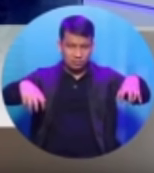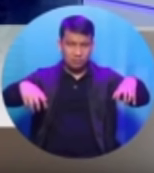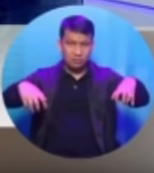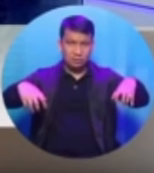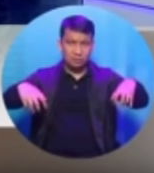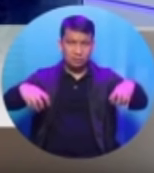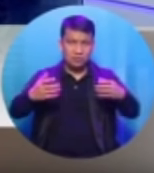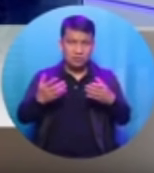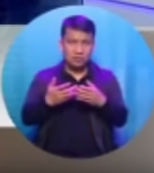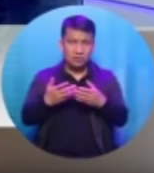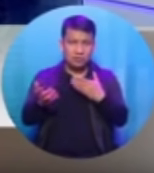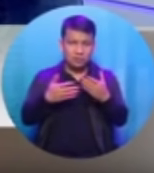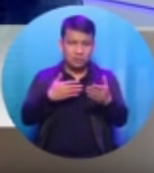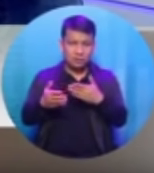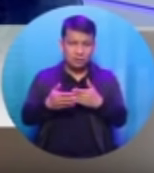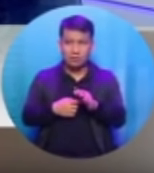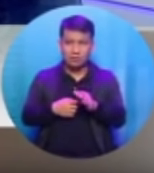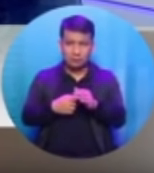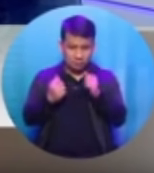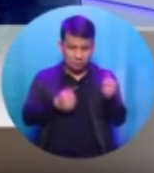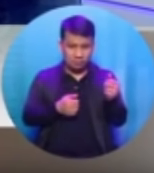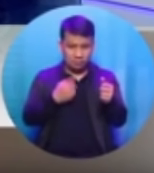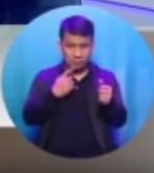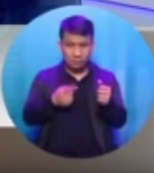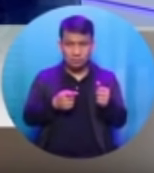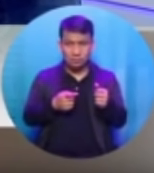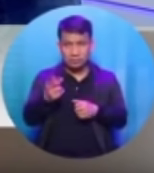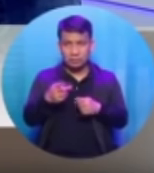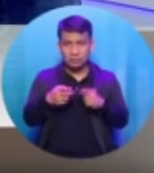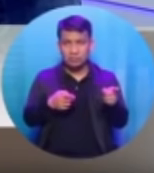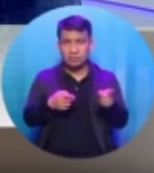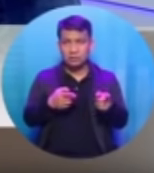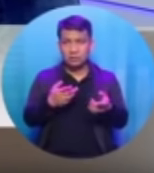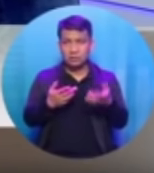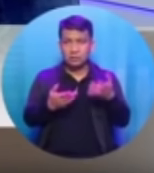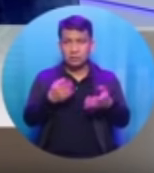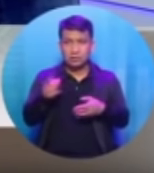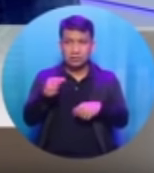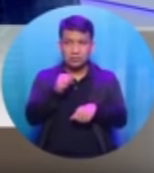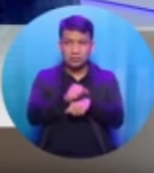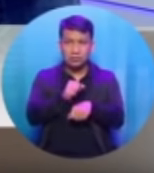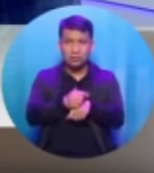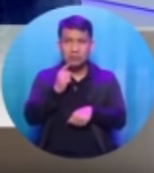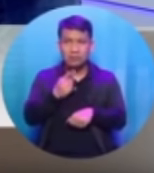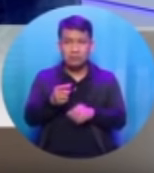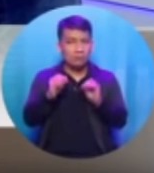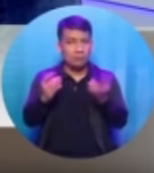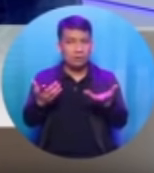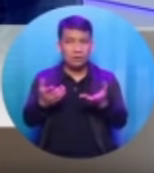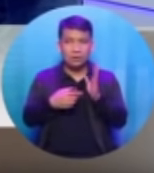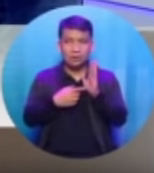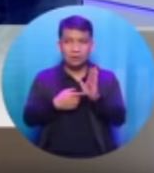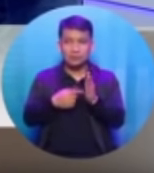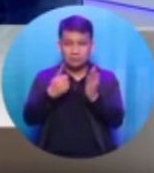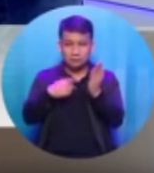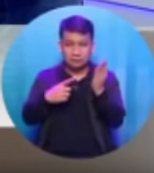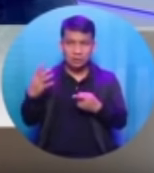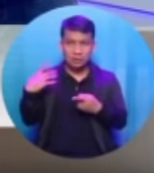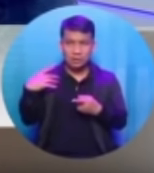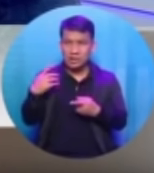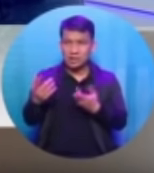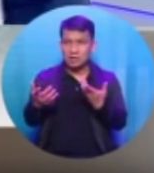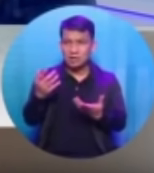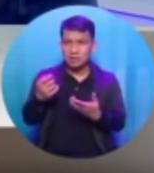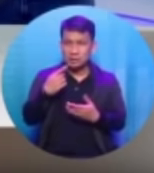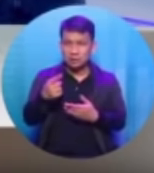way. Comply po ito, sir. Pero sir, ang mismong trabador nagsabi wala. Ang sabi ng inspector mo, meron.